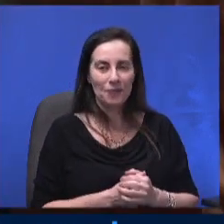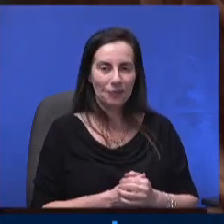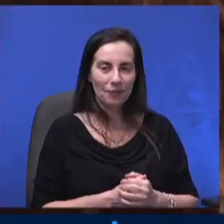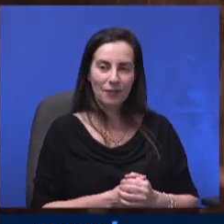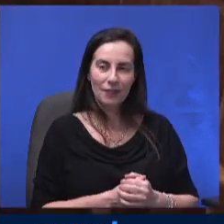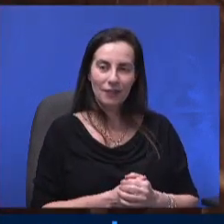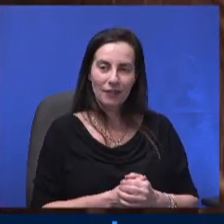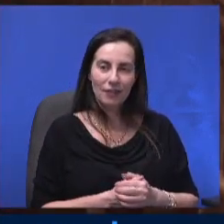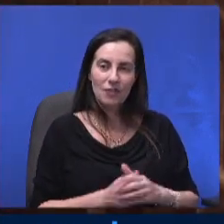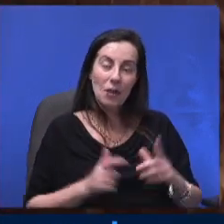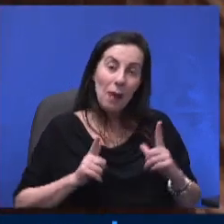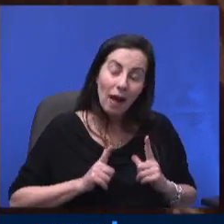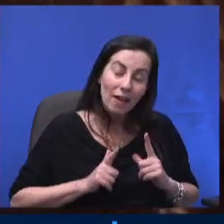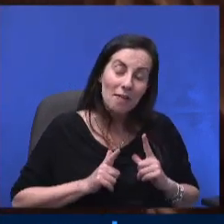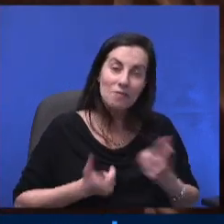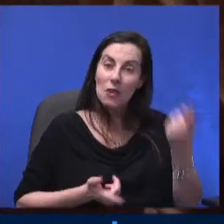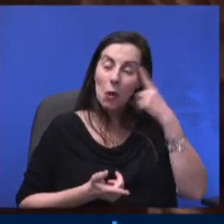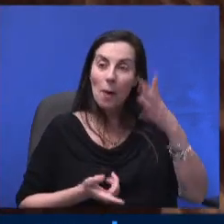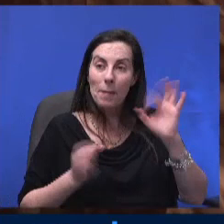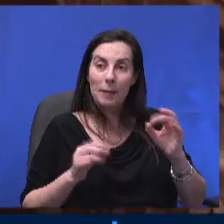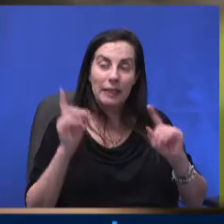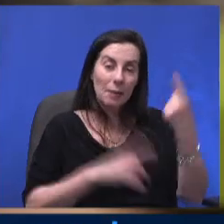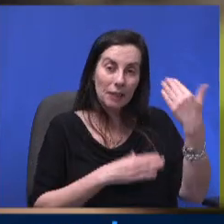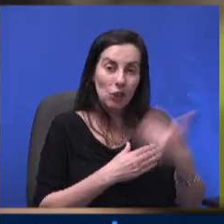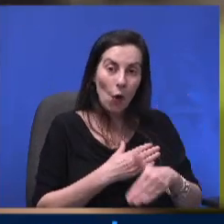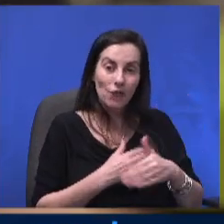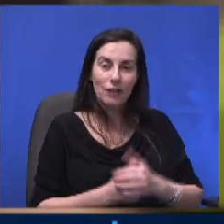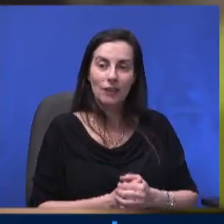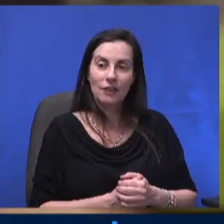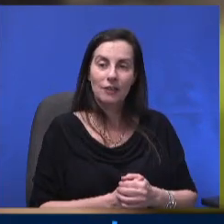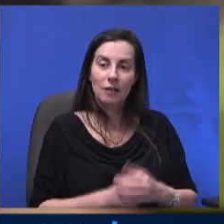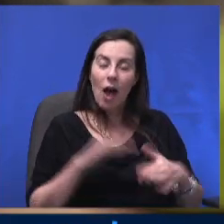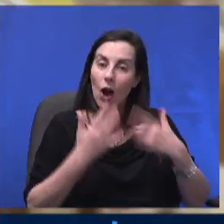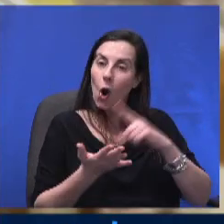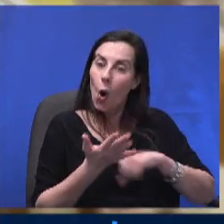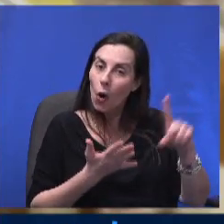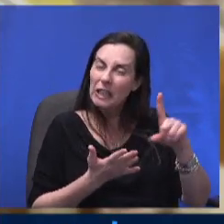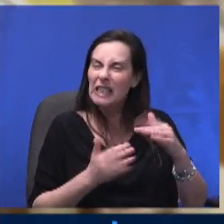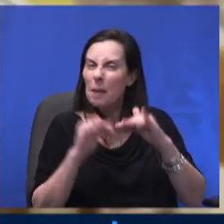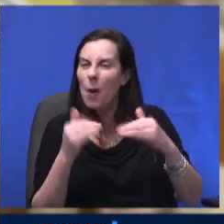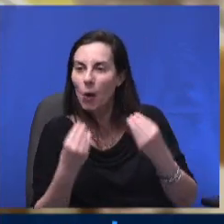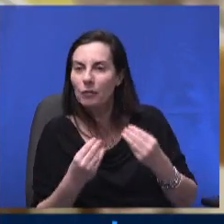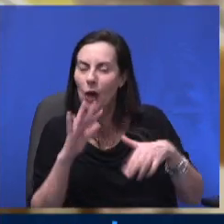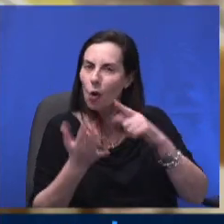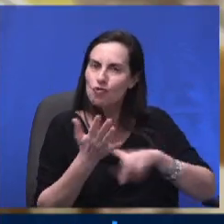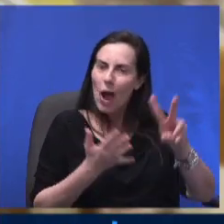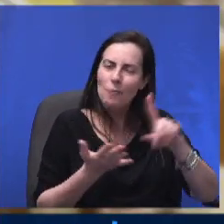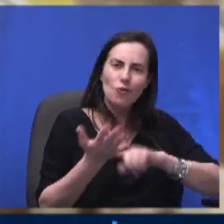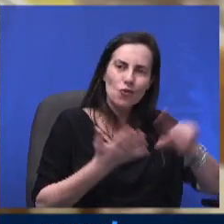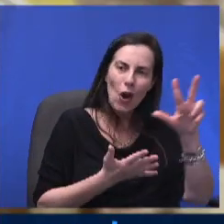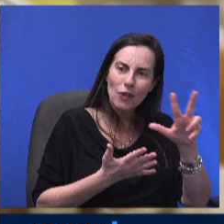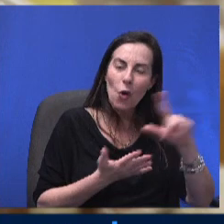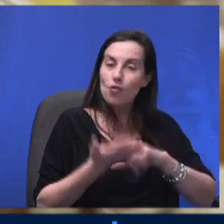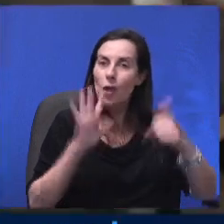שאתה מחכה ואתה לא באמת יודע מה יקרה. פתאום אחרי חודש זה פחות טוב, פתאום אחרי חודשיים או שלושה או חצי שנה